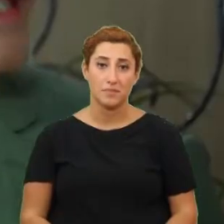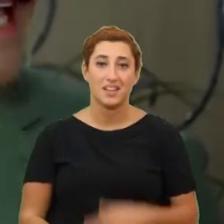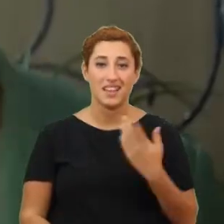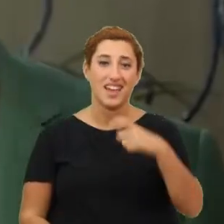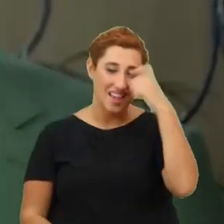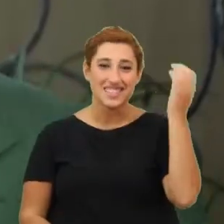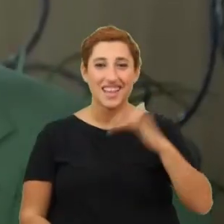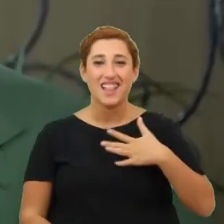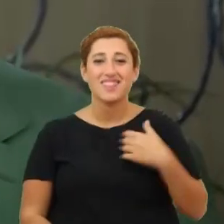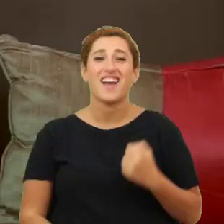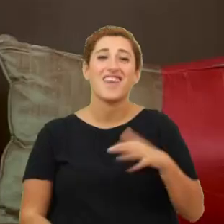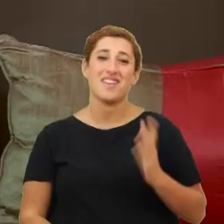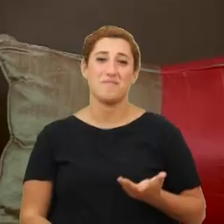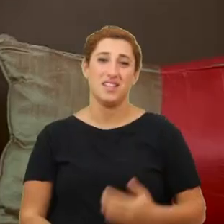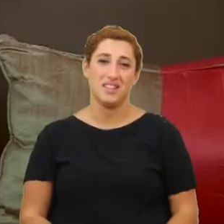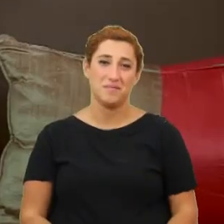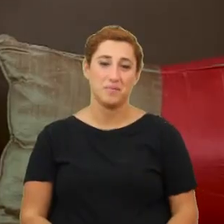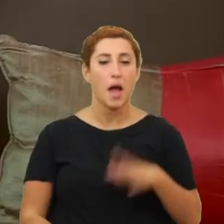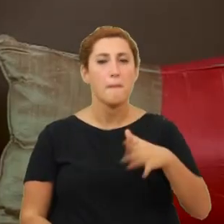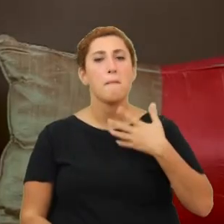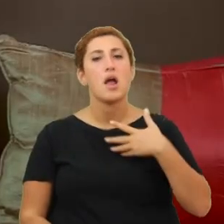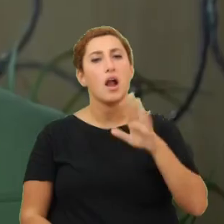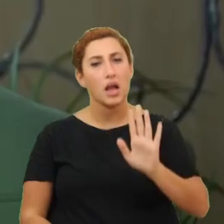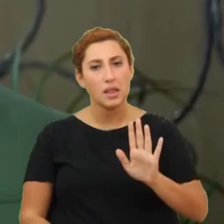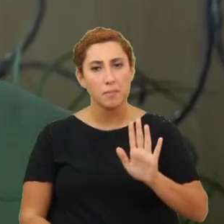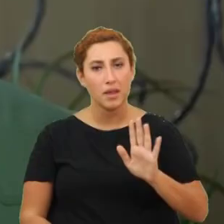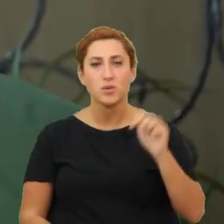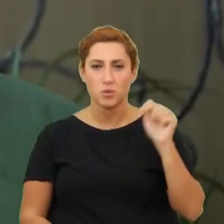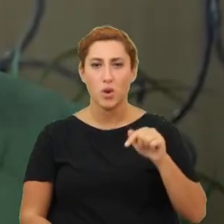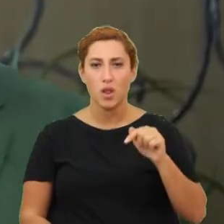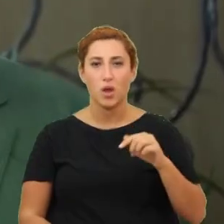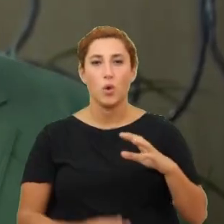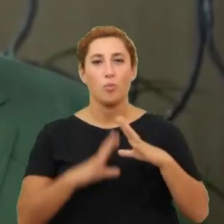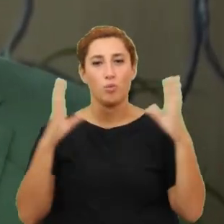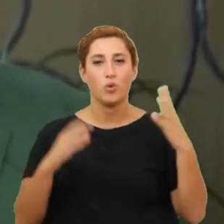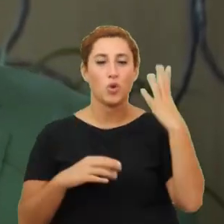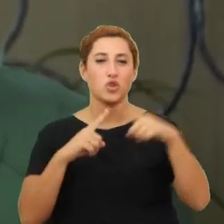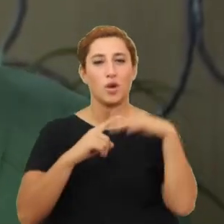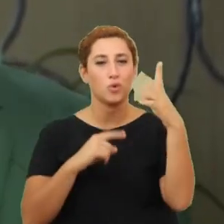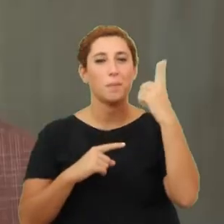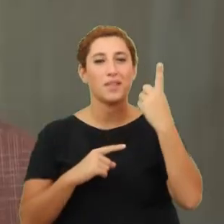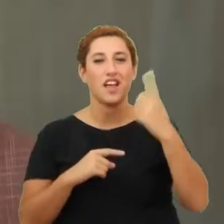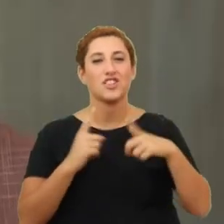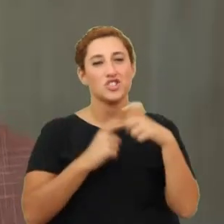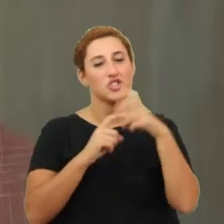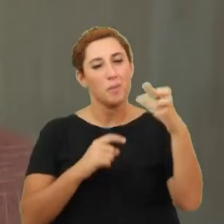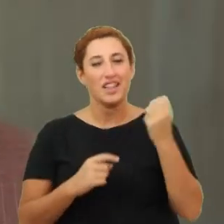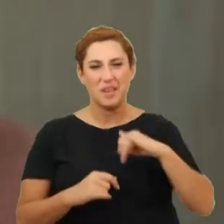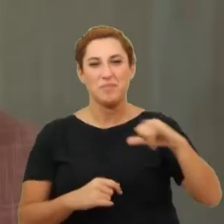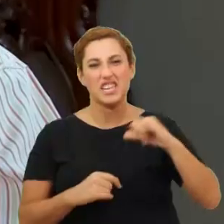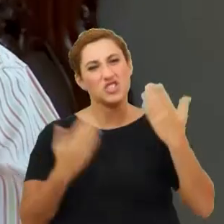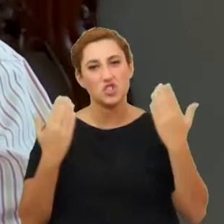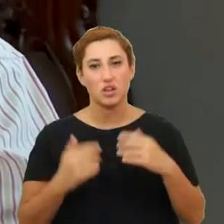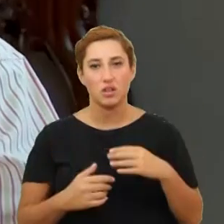Ya yaz geldi ya, dayanamadım ya. Ama merak etmeyin, şöyle... Büyük 4x4 bir tane çekeceğim inşallah altıma